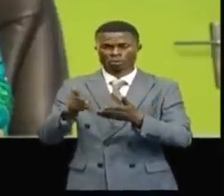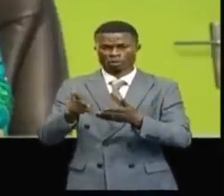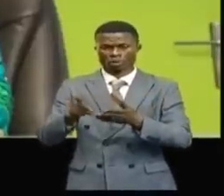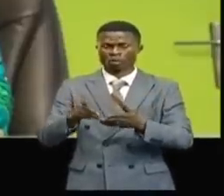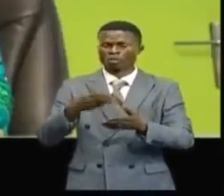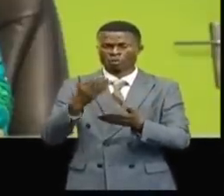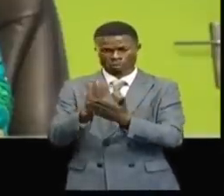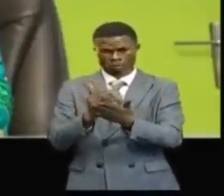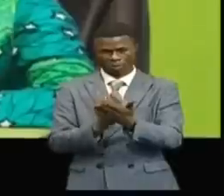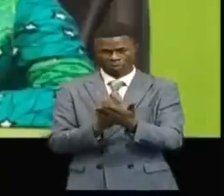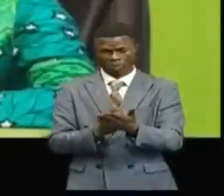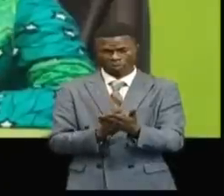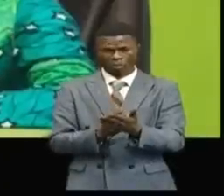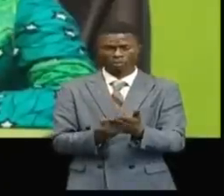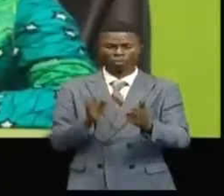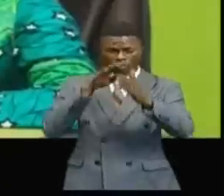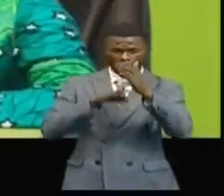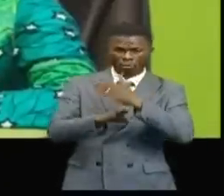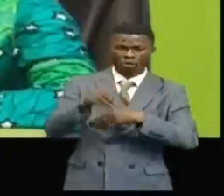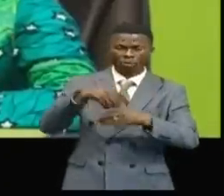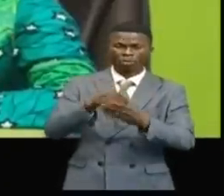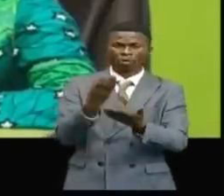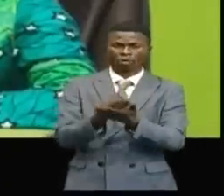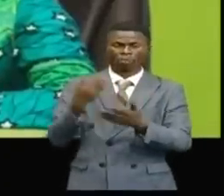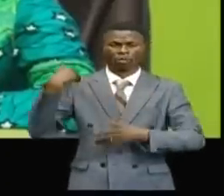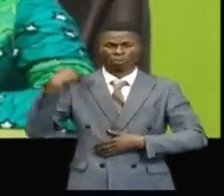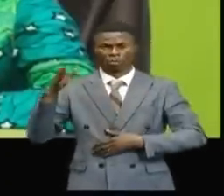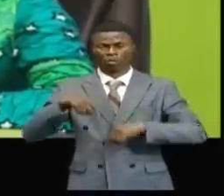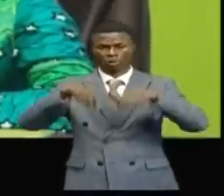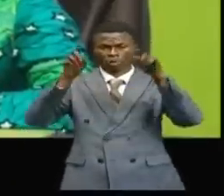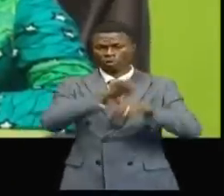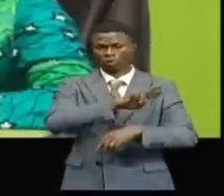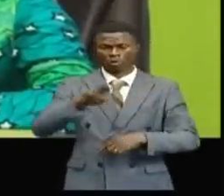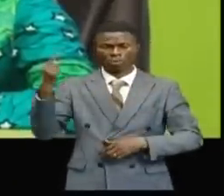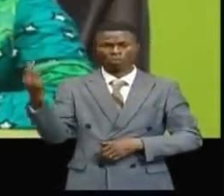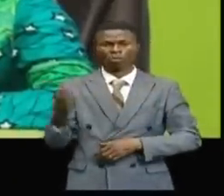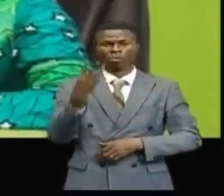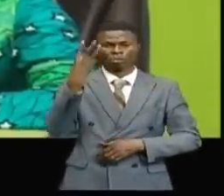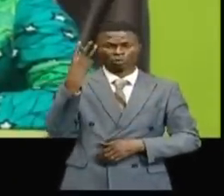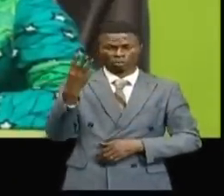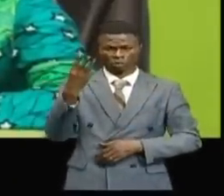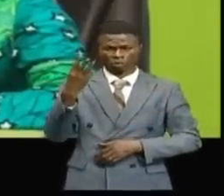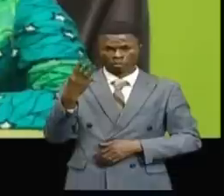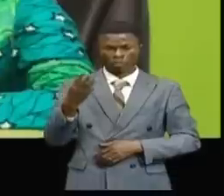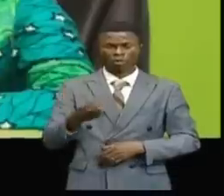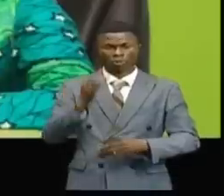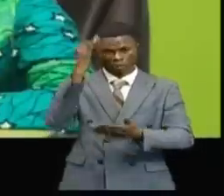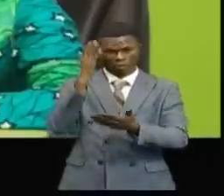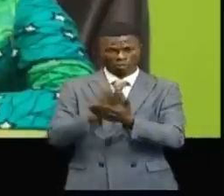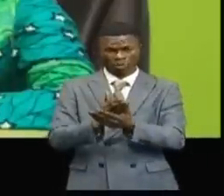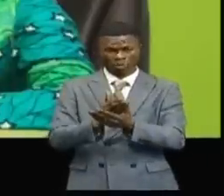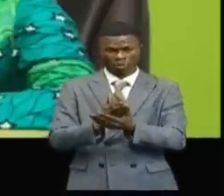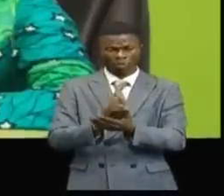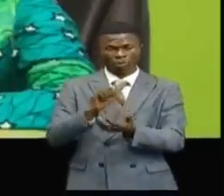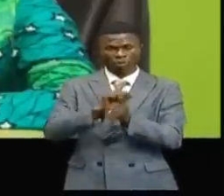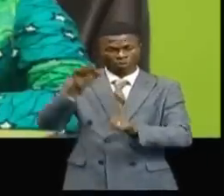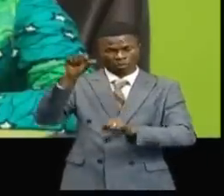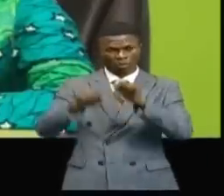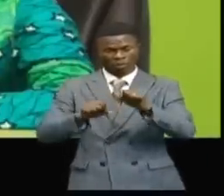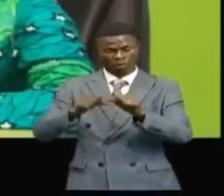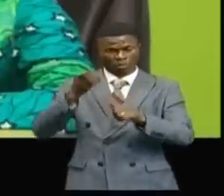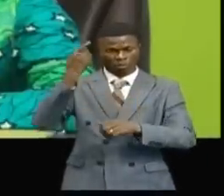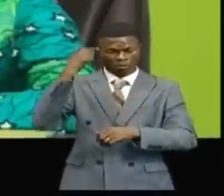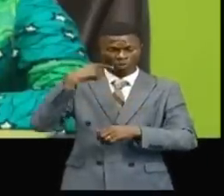etc. L'insertion dans le budget de l'État de l'exercice 2023 mettra un terme à la dichotomie engendrée